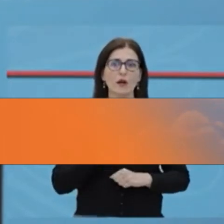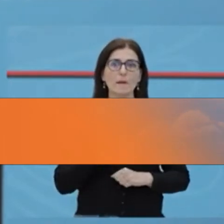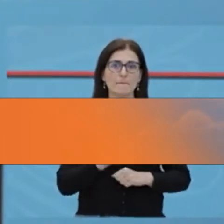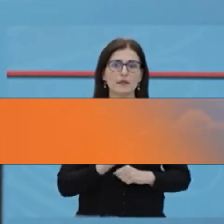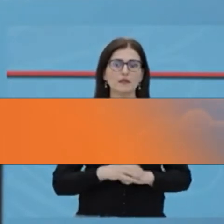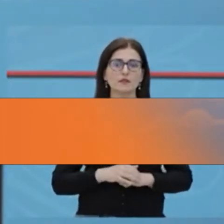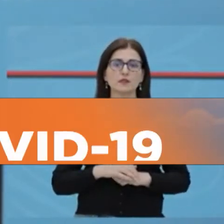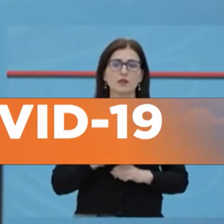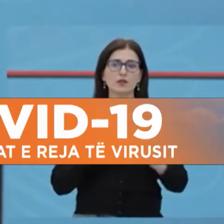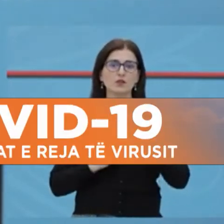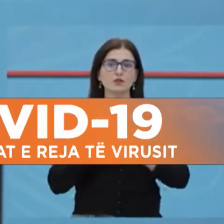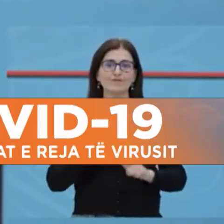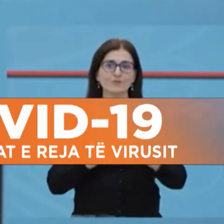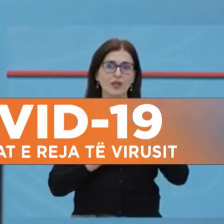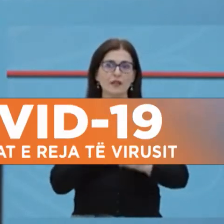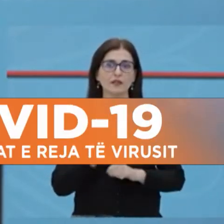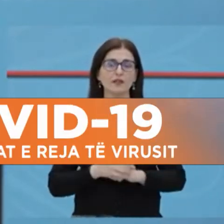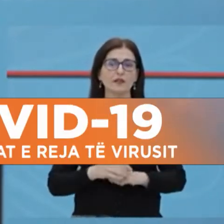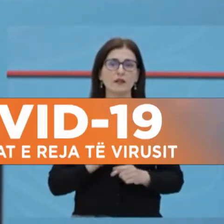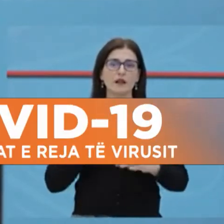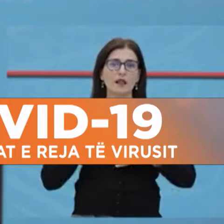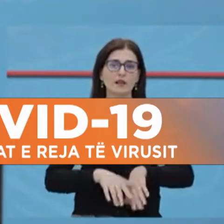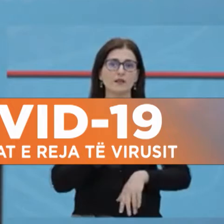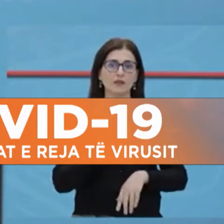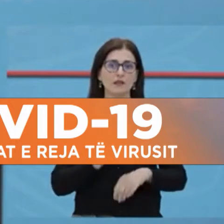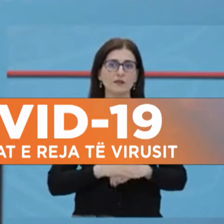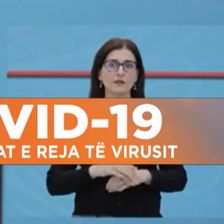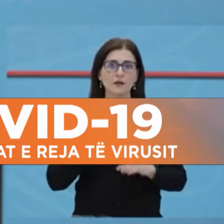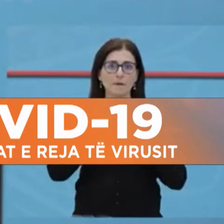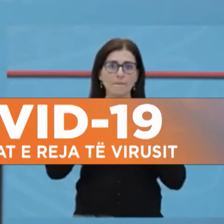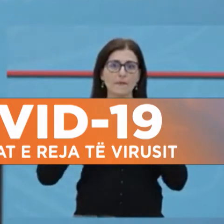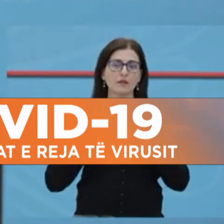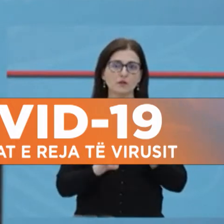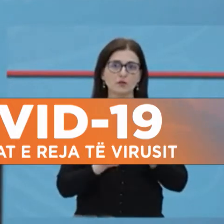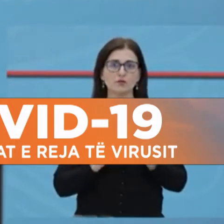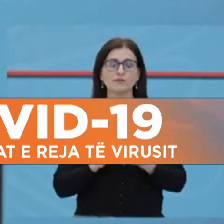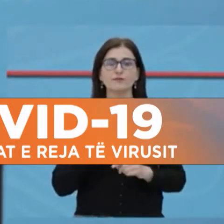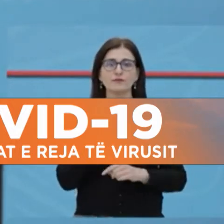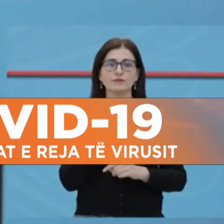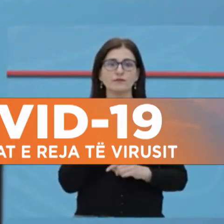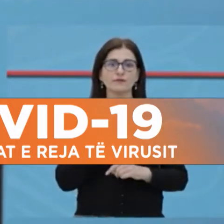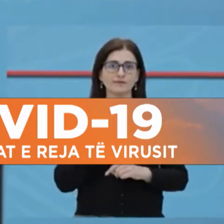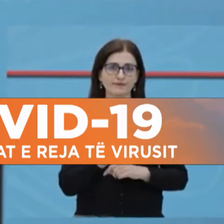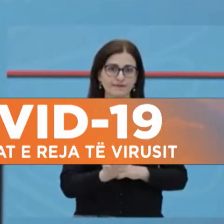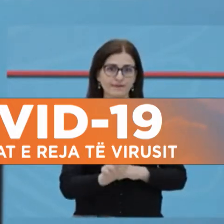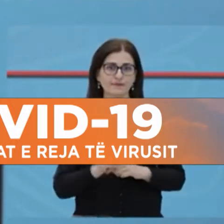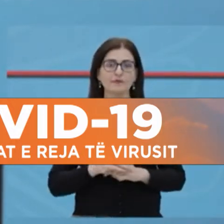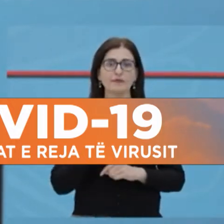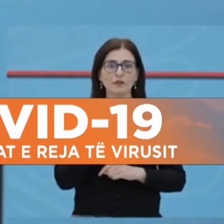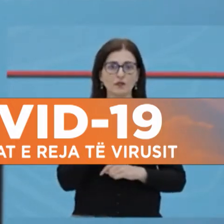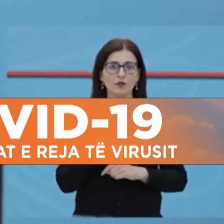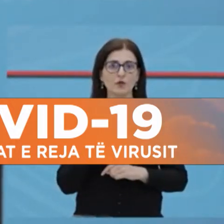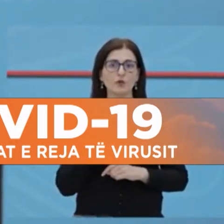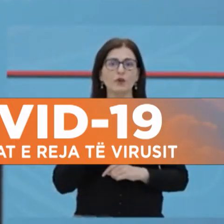4, Korç 17, Vlorë 5 raste, Shkodër 71, Lezhë 14 raste,